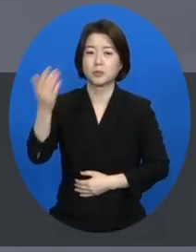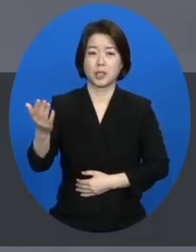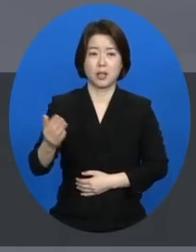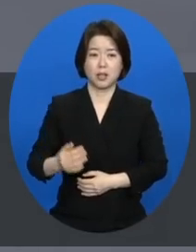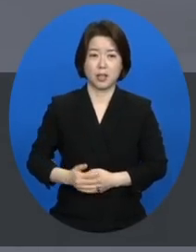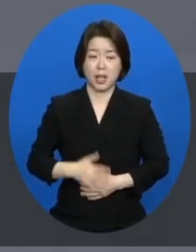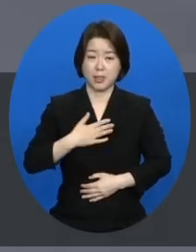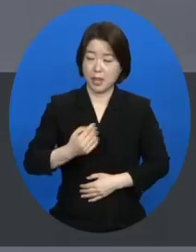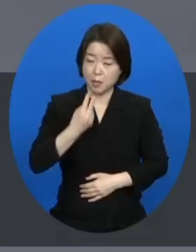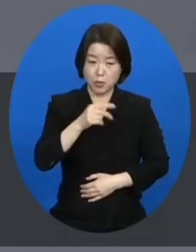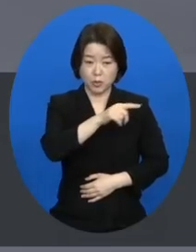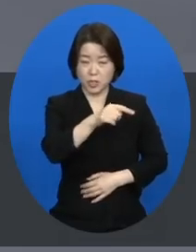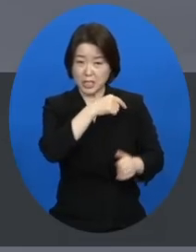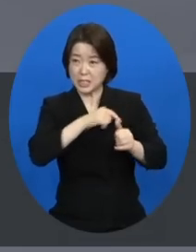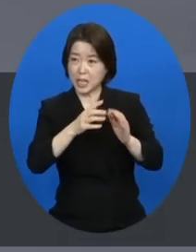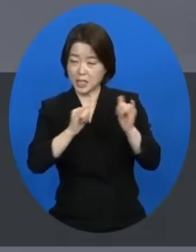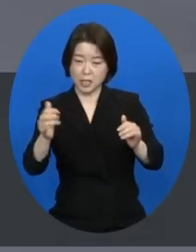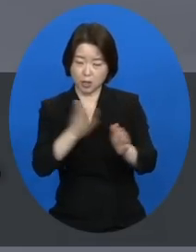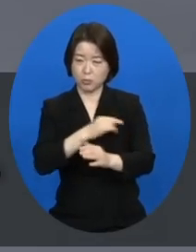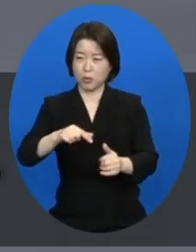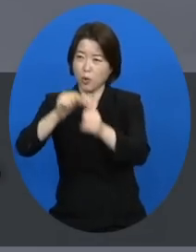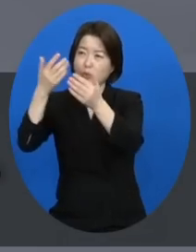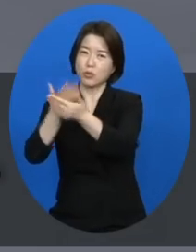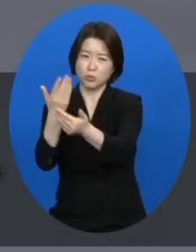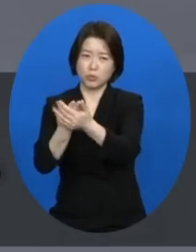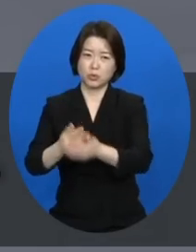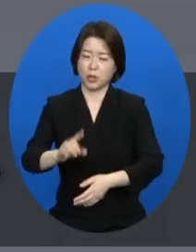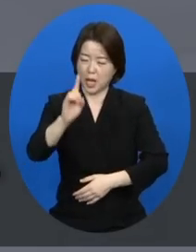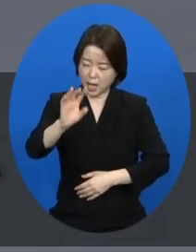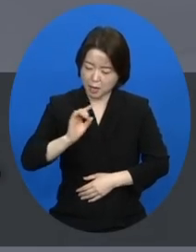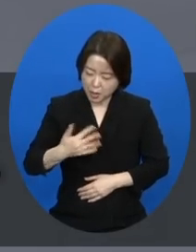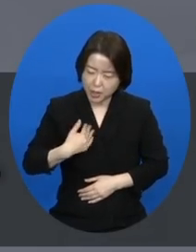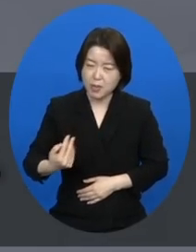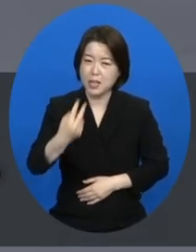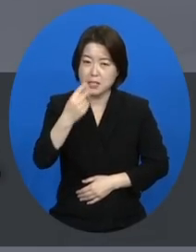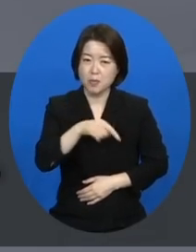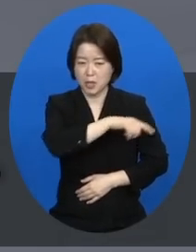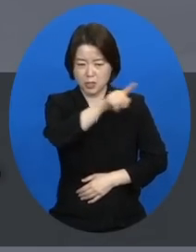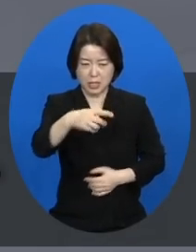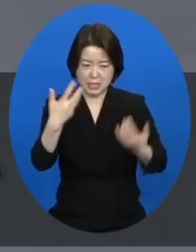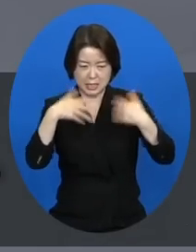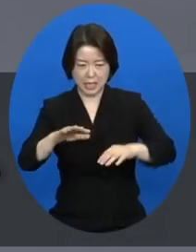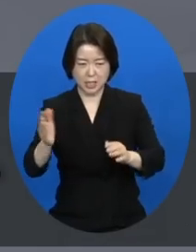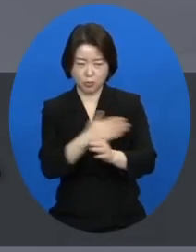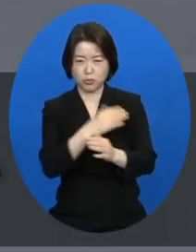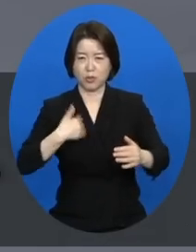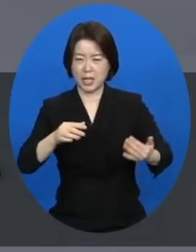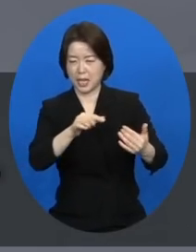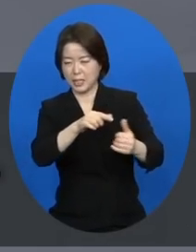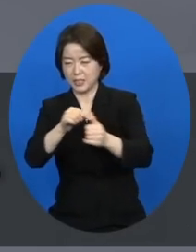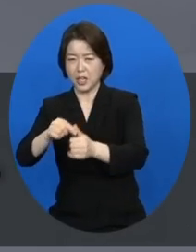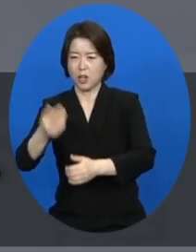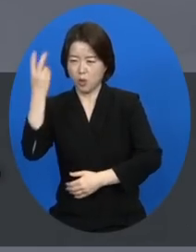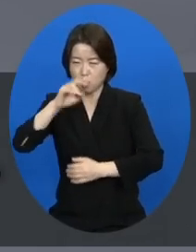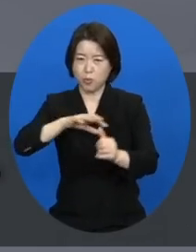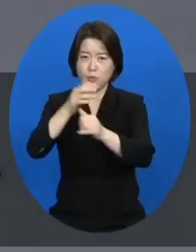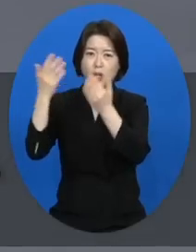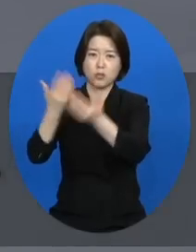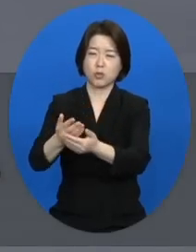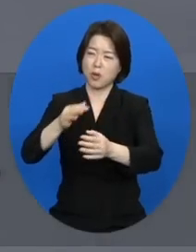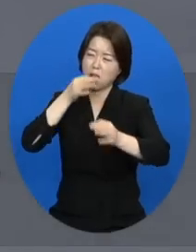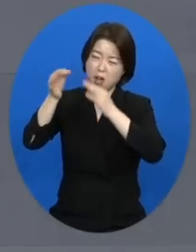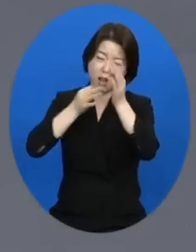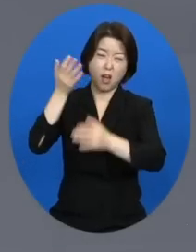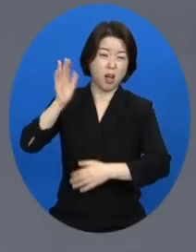내 목숨을 저 살인자들에게서 건져주십시오. 하나밖에 없는 이 생명을 저 사자들에게서 지켜주십시오. 막